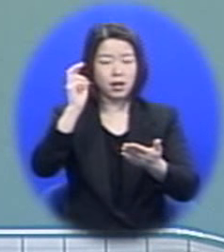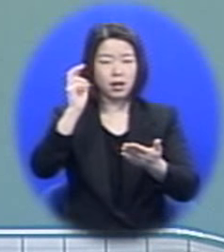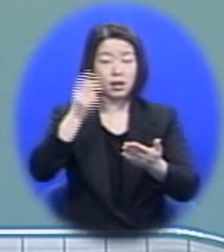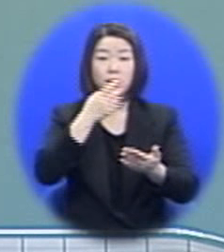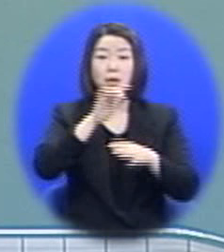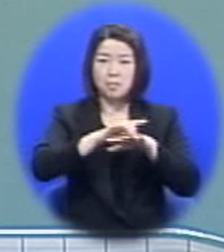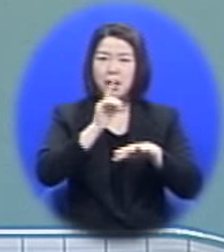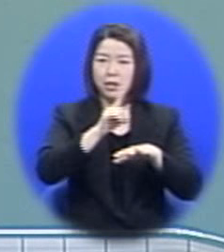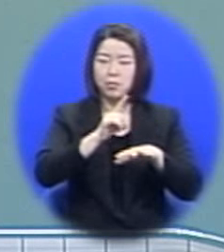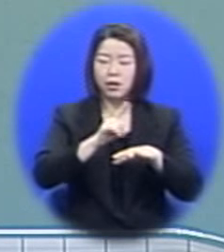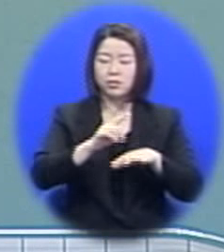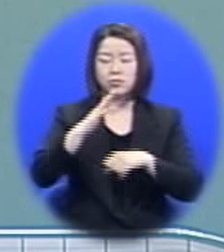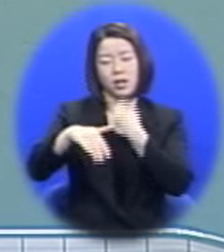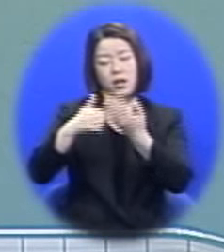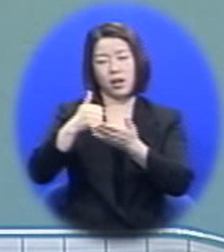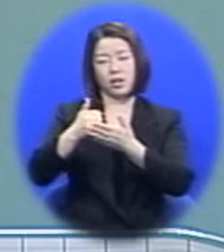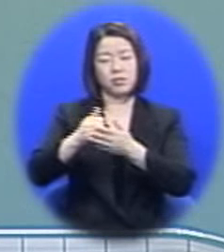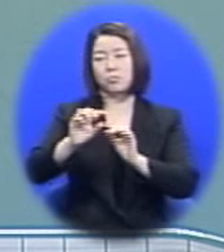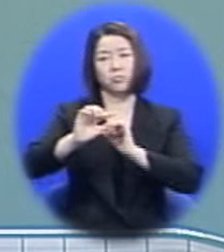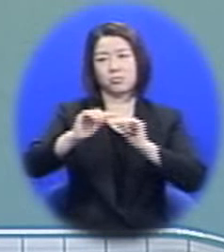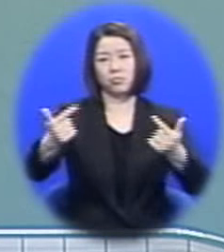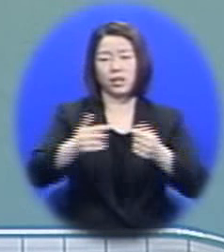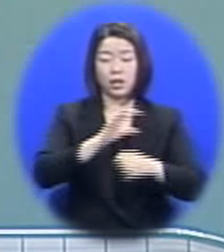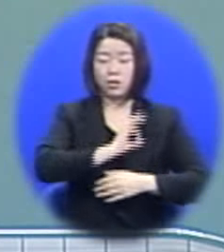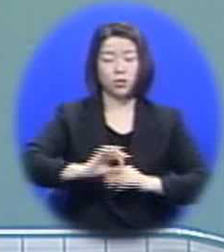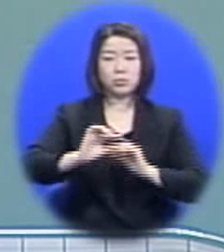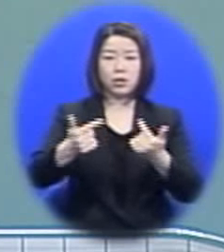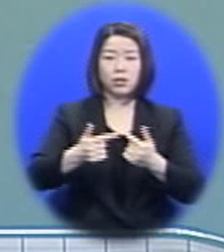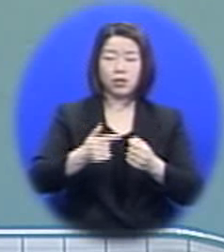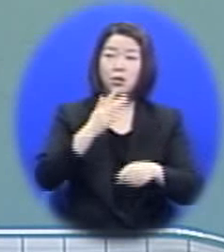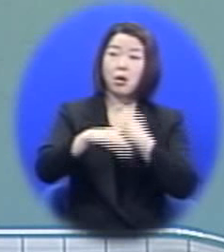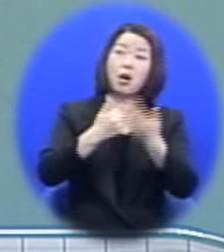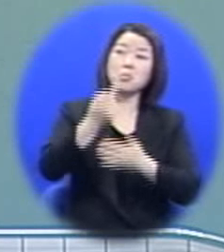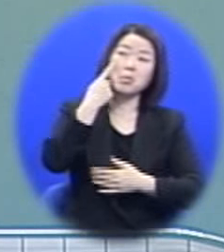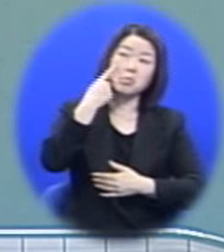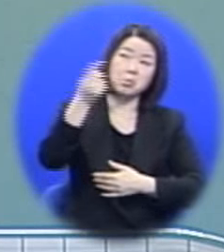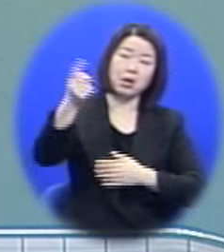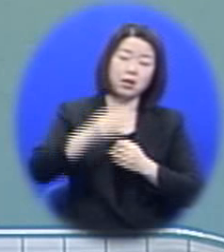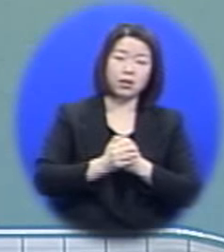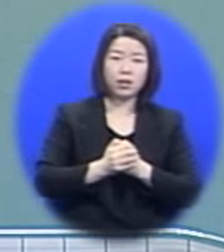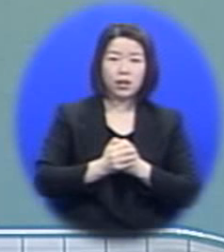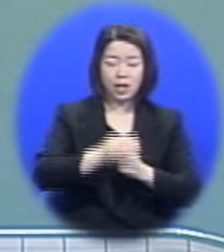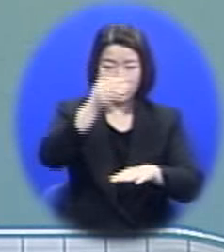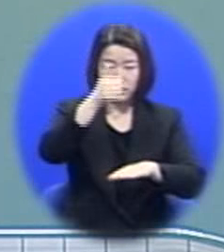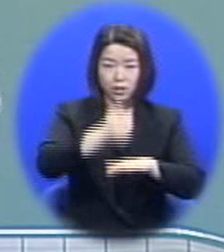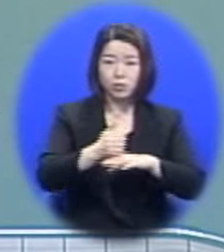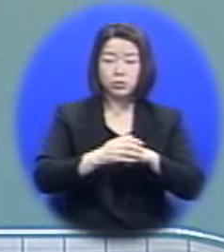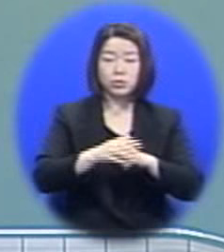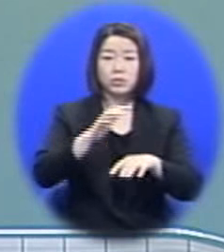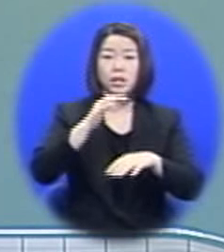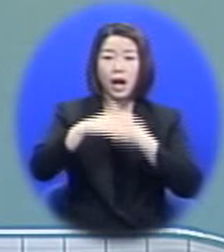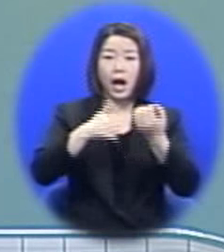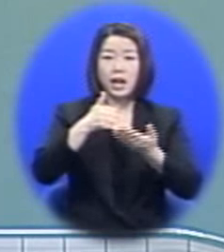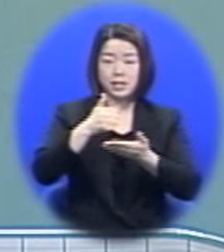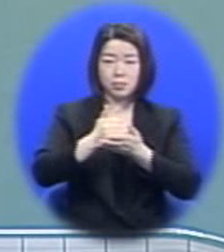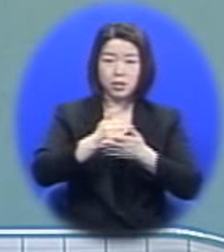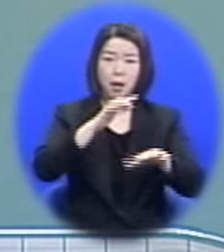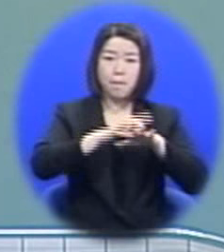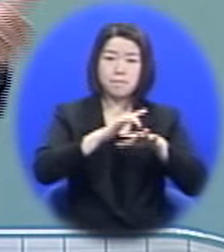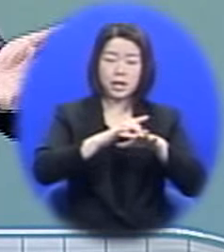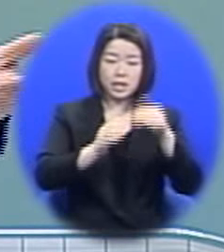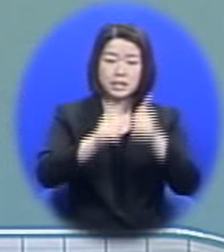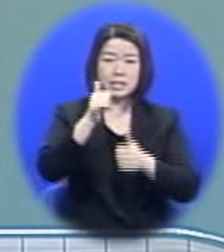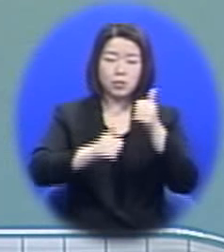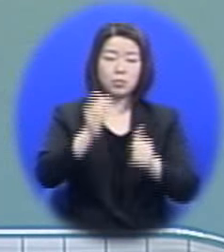아니야. 욥은 그렇지 않아. 하나님 한번 해 보세요. 결국은 하나님이 마귀에게